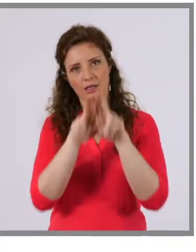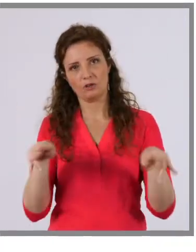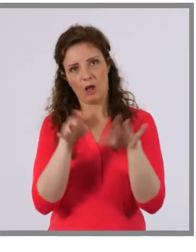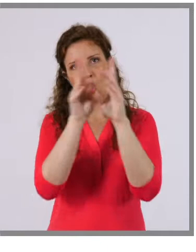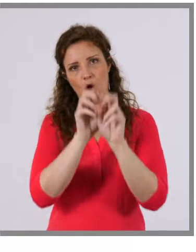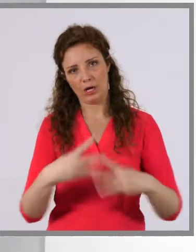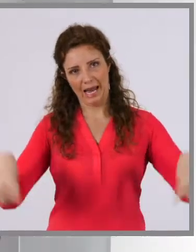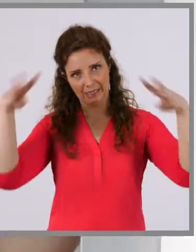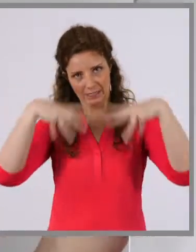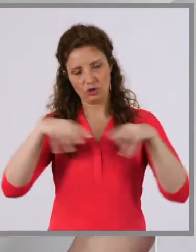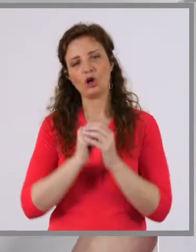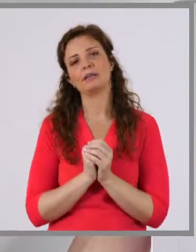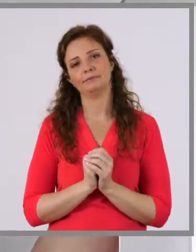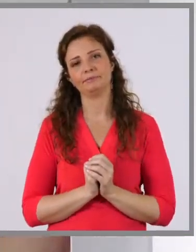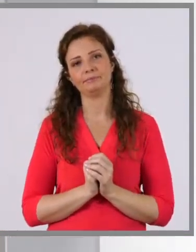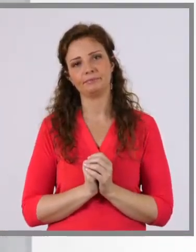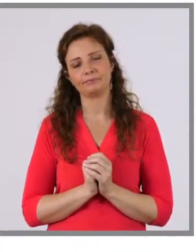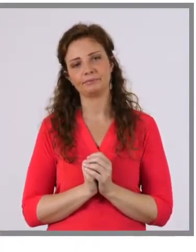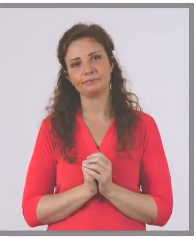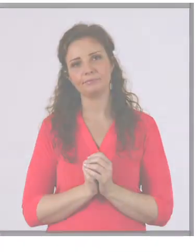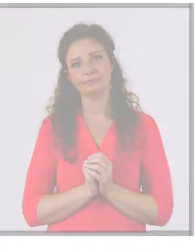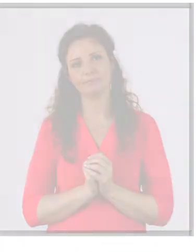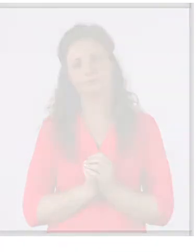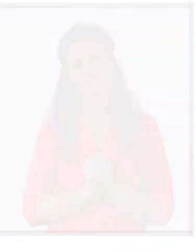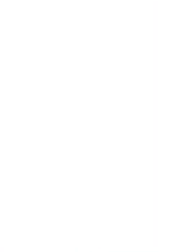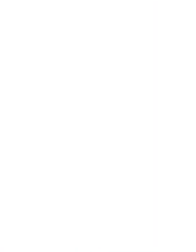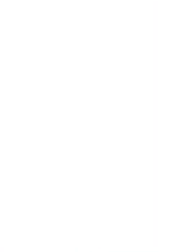dell'International Maritime Organization.